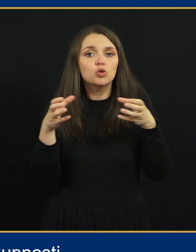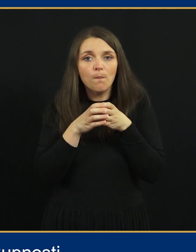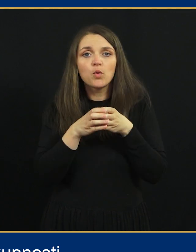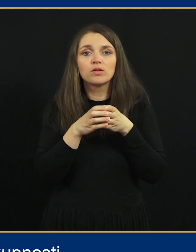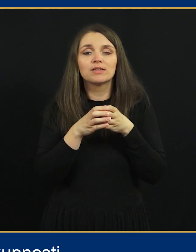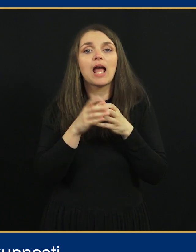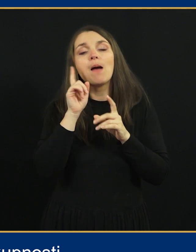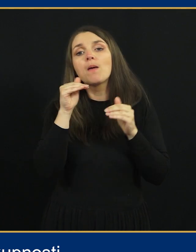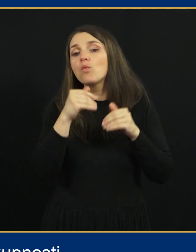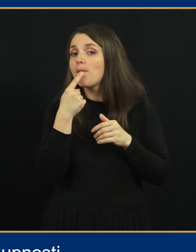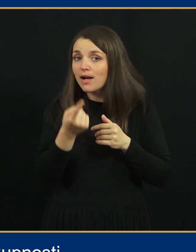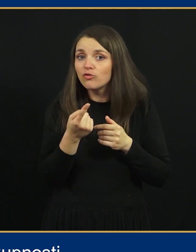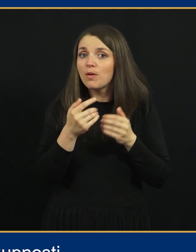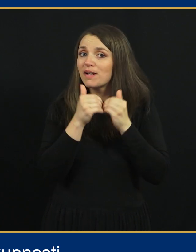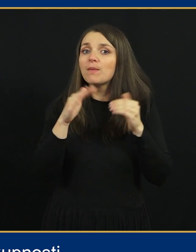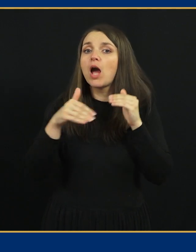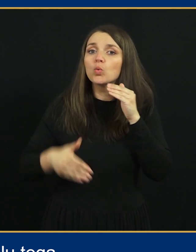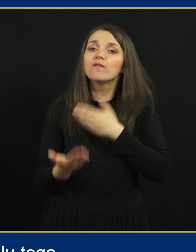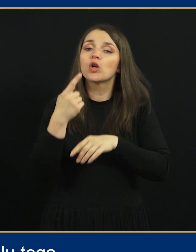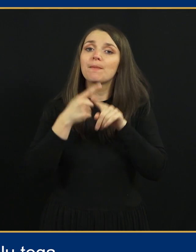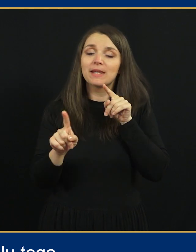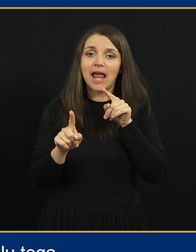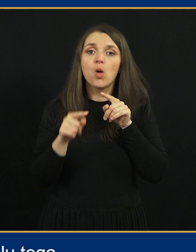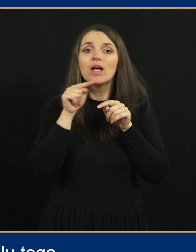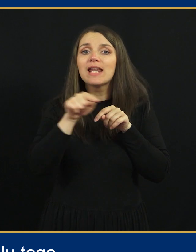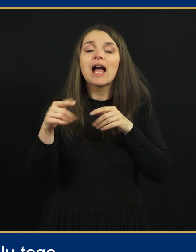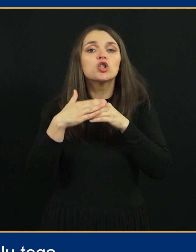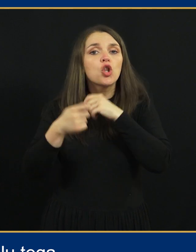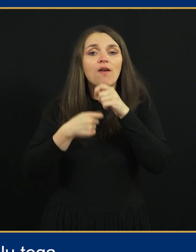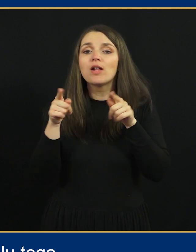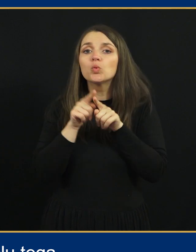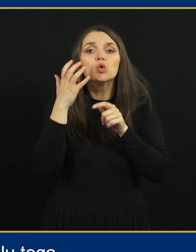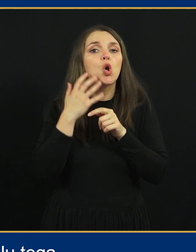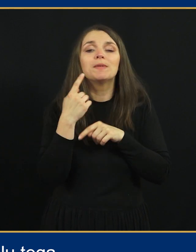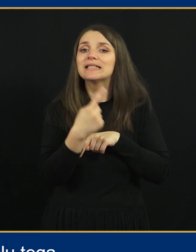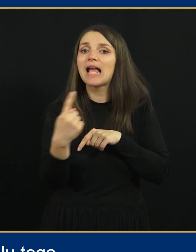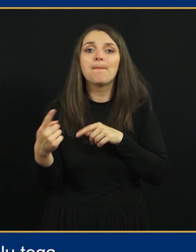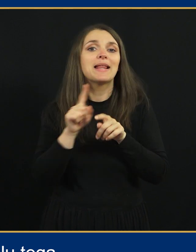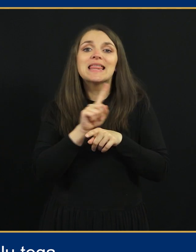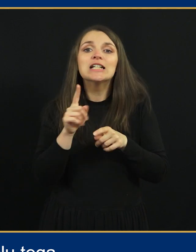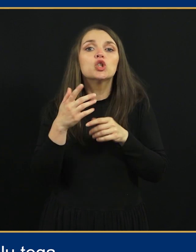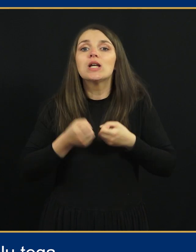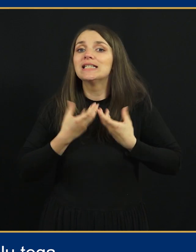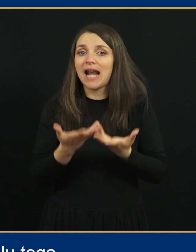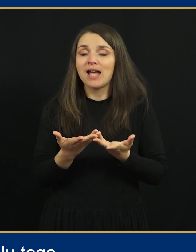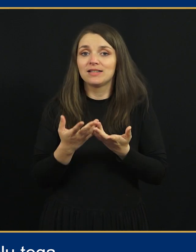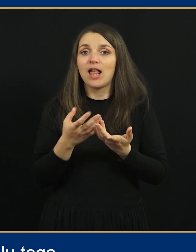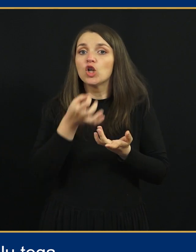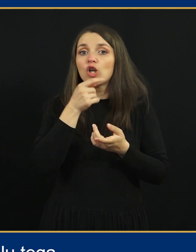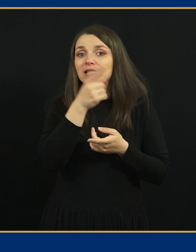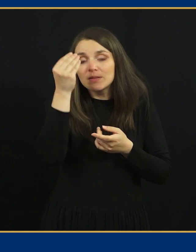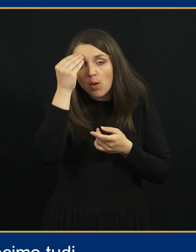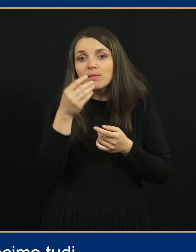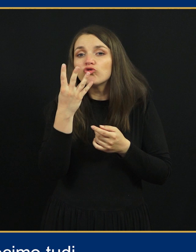romske skupnosti. Vendar moram reči, predvsem na jugovzhodnem delu tega sodelovanja tudi Romi sami niso